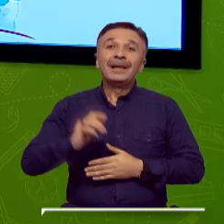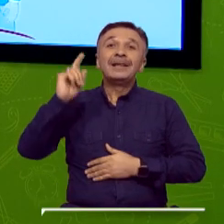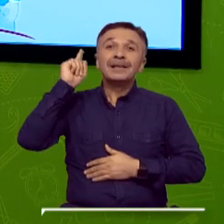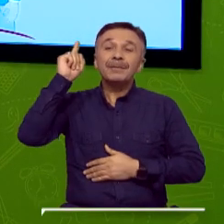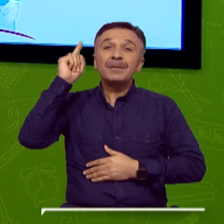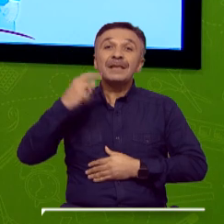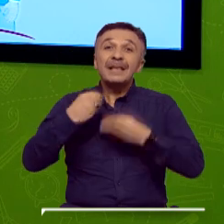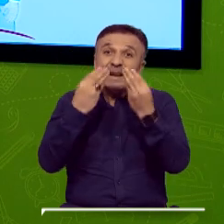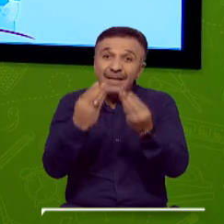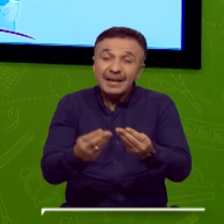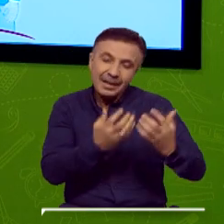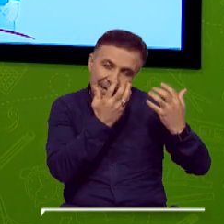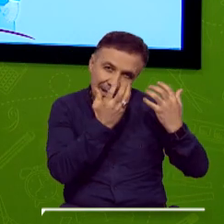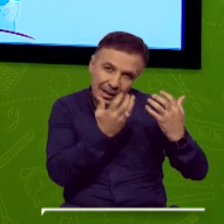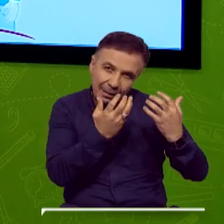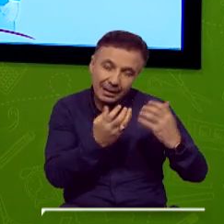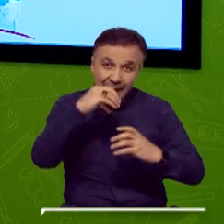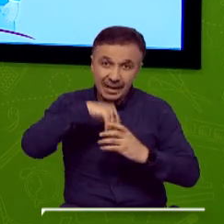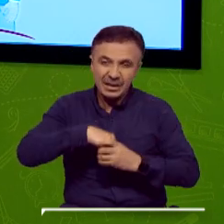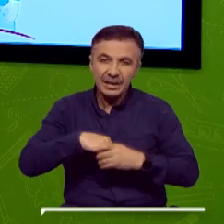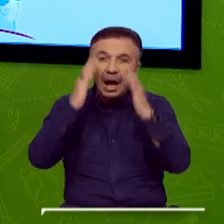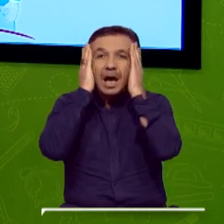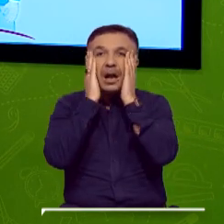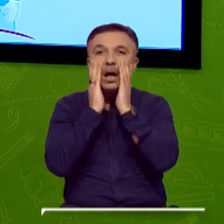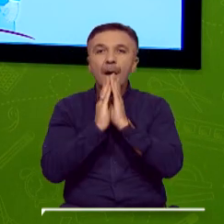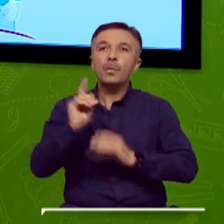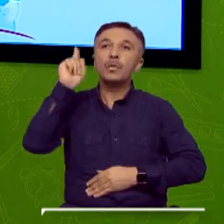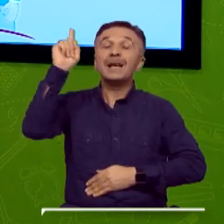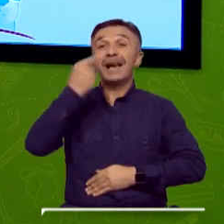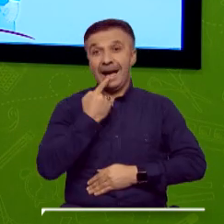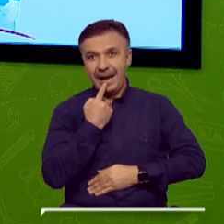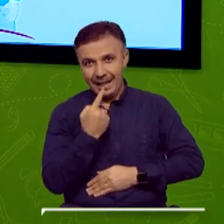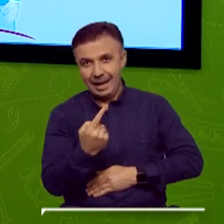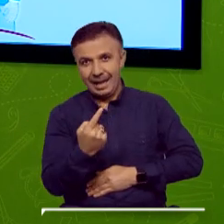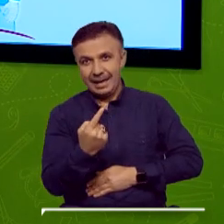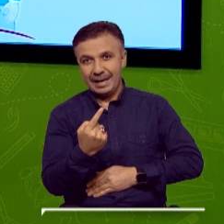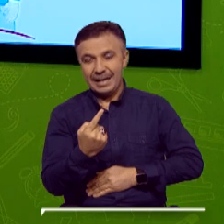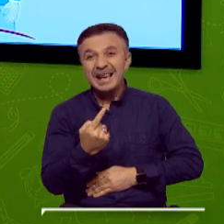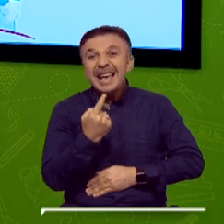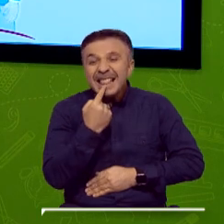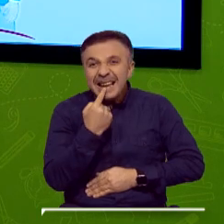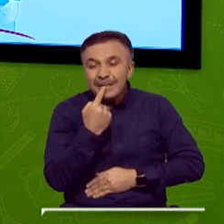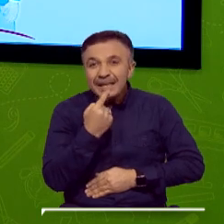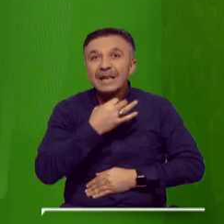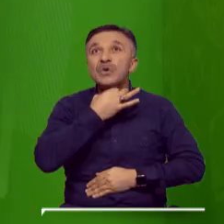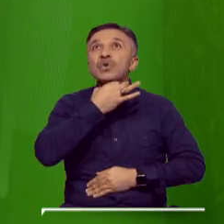Rabbimizin verdiği nimetler için elhamdülillah der, dilimizle